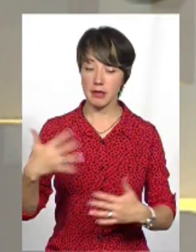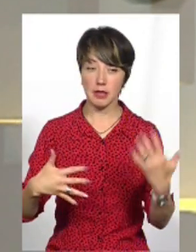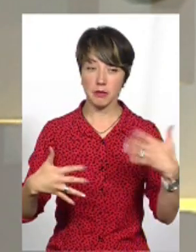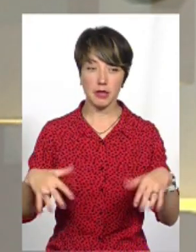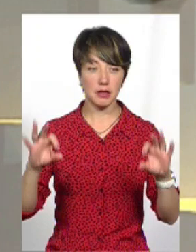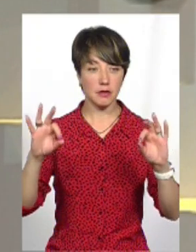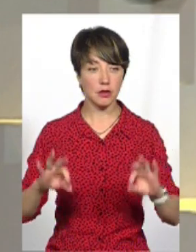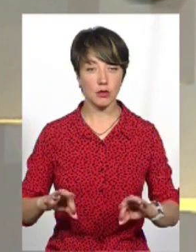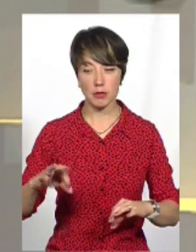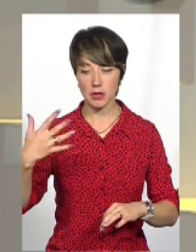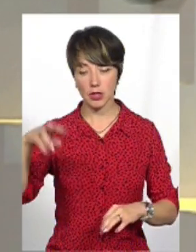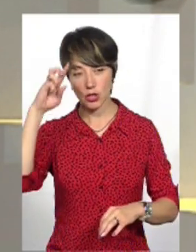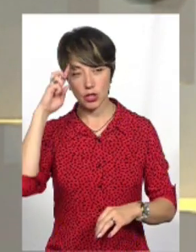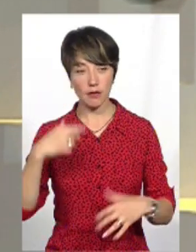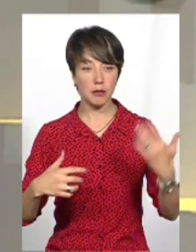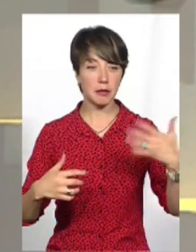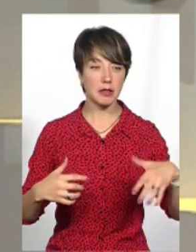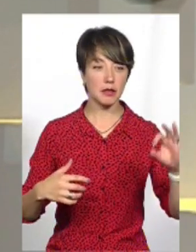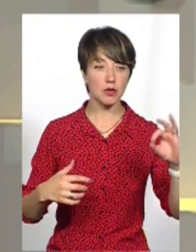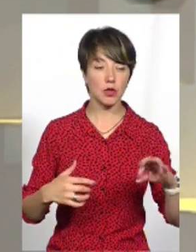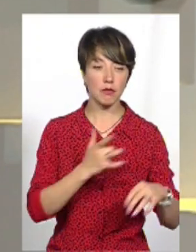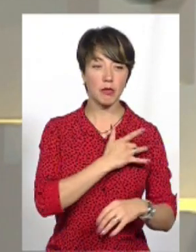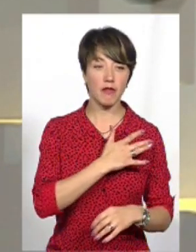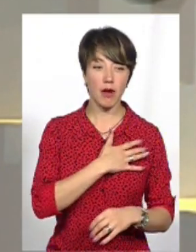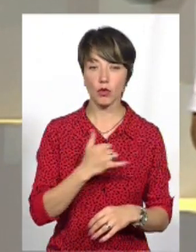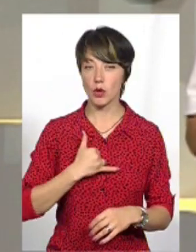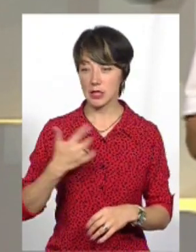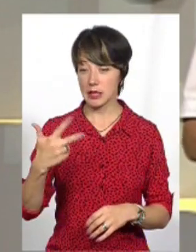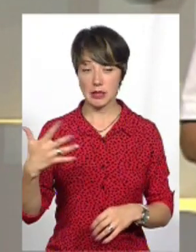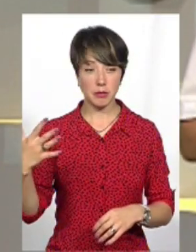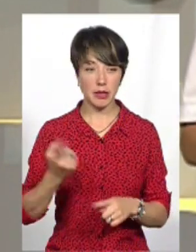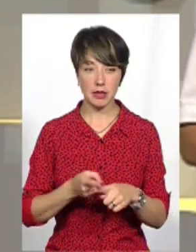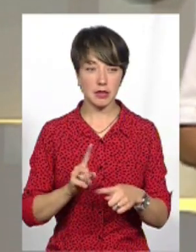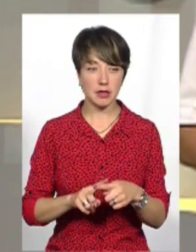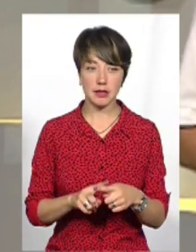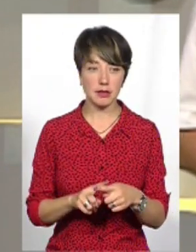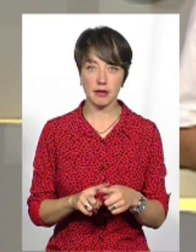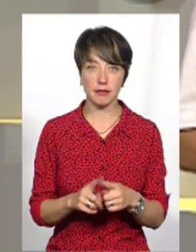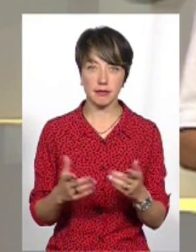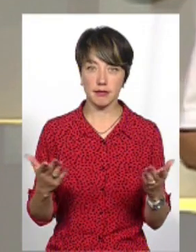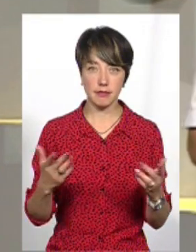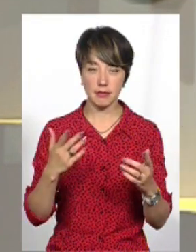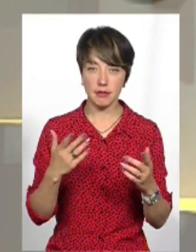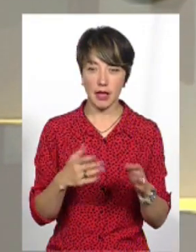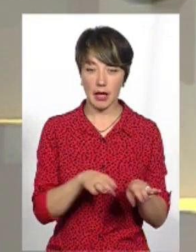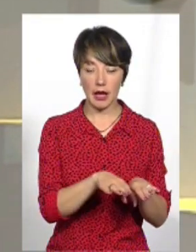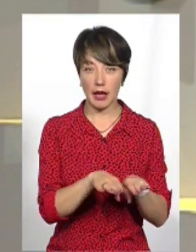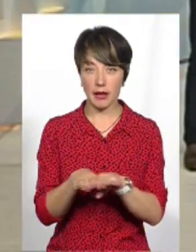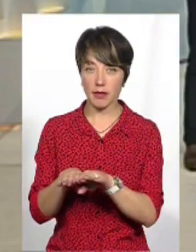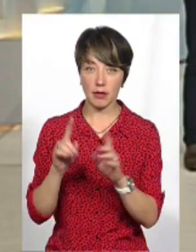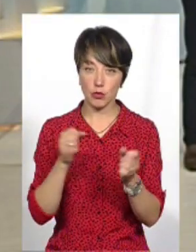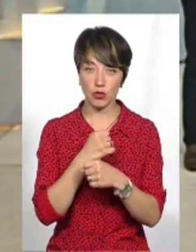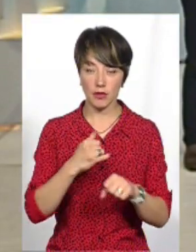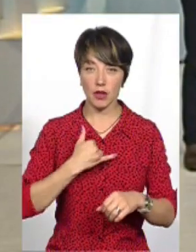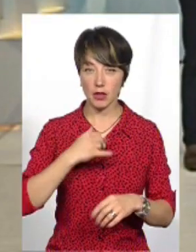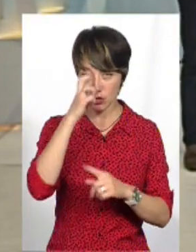на 50. 50 державної, 50 приватної. У нас 35%. І це вже є критичний рівень для нашої держави. Я